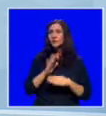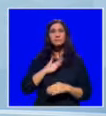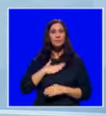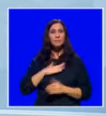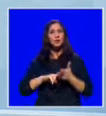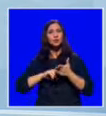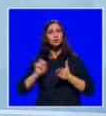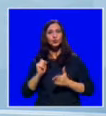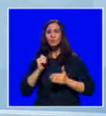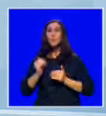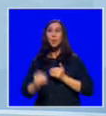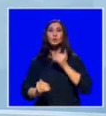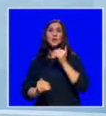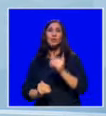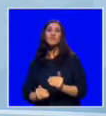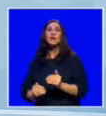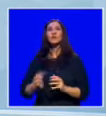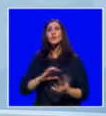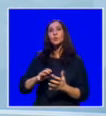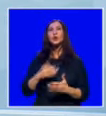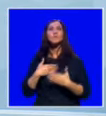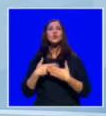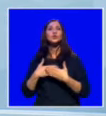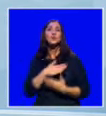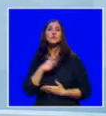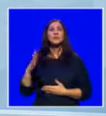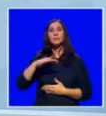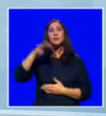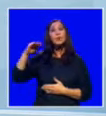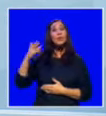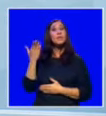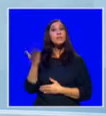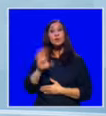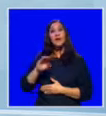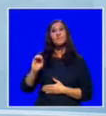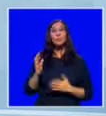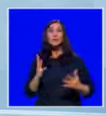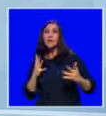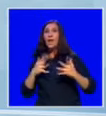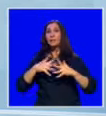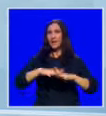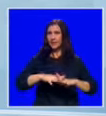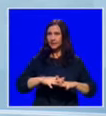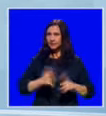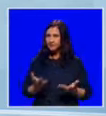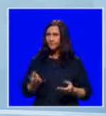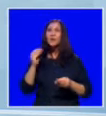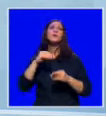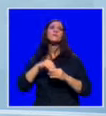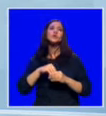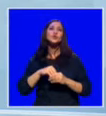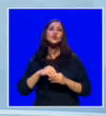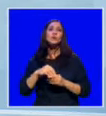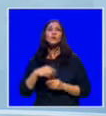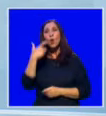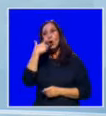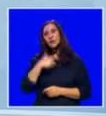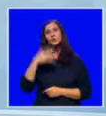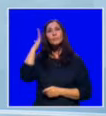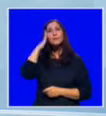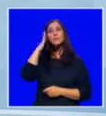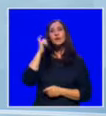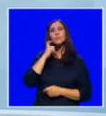имали изключително последователна политика по отношение на Западните Балкани и на тяхната европейска интеграция, а включително и лично